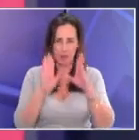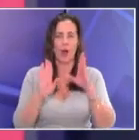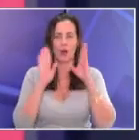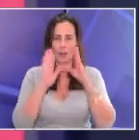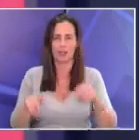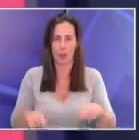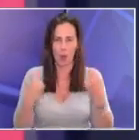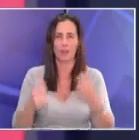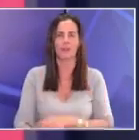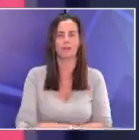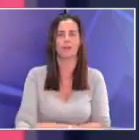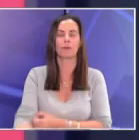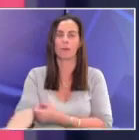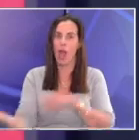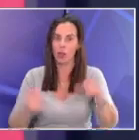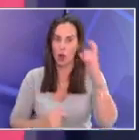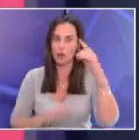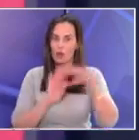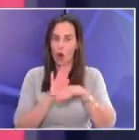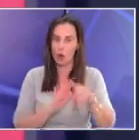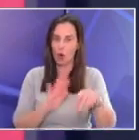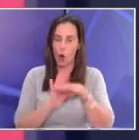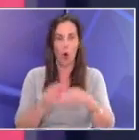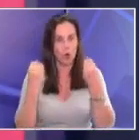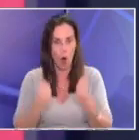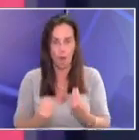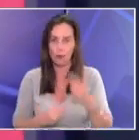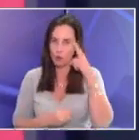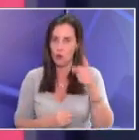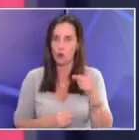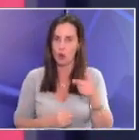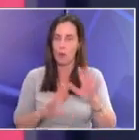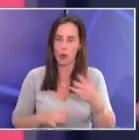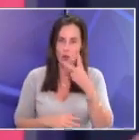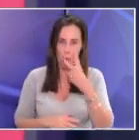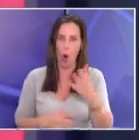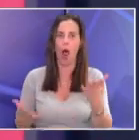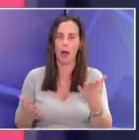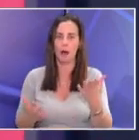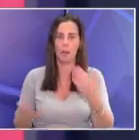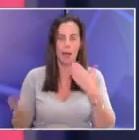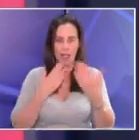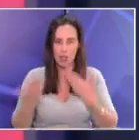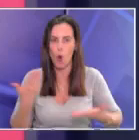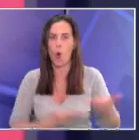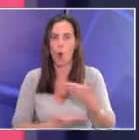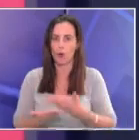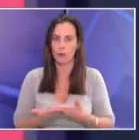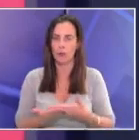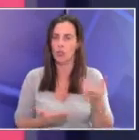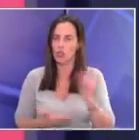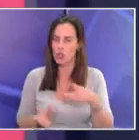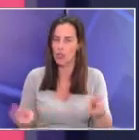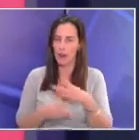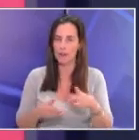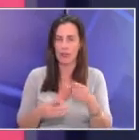חוק הנאמנות בתרבות. את חושבת שהחוק הזה הוא חוק טוב? את חושבת שמה שאת רואה מהתמונה של הדיונים וכל השאר, שלא